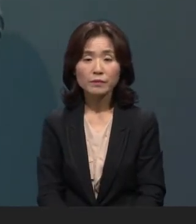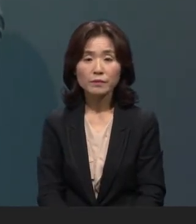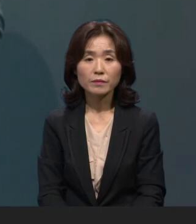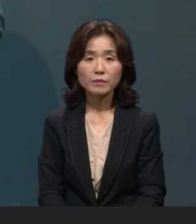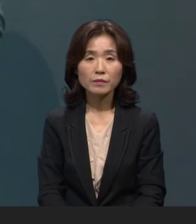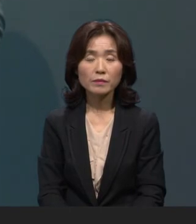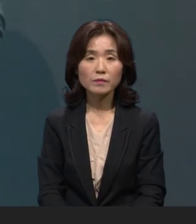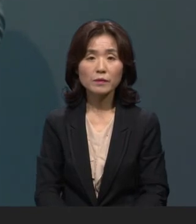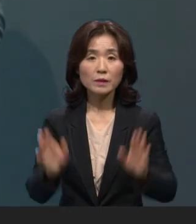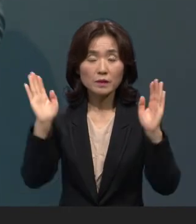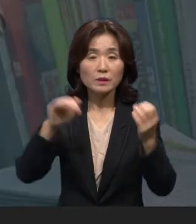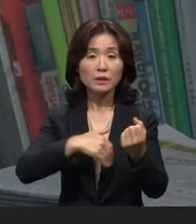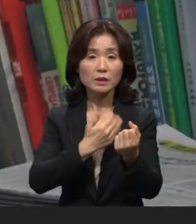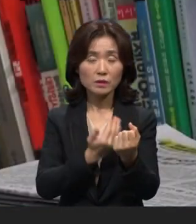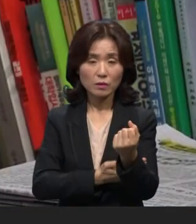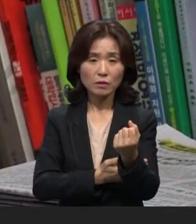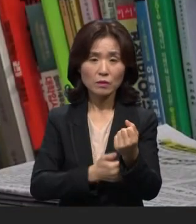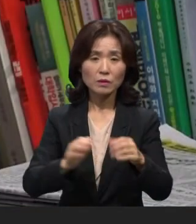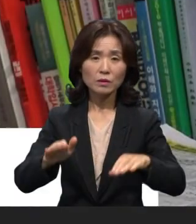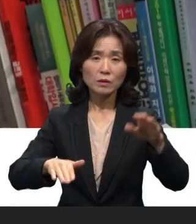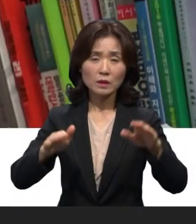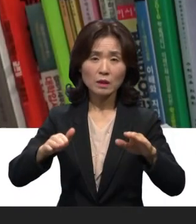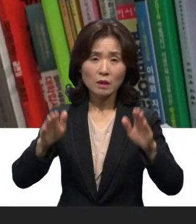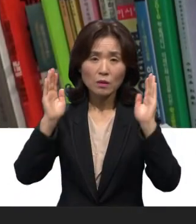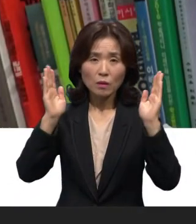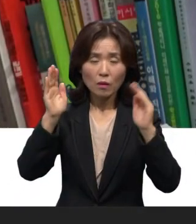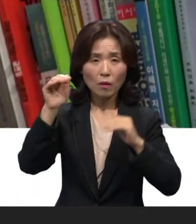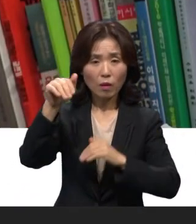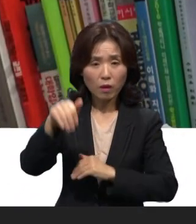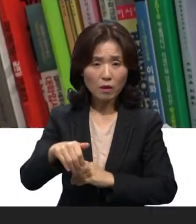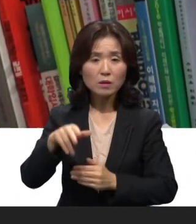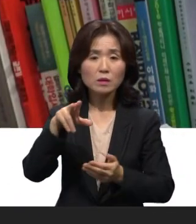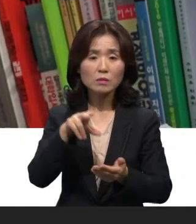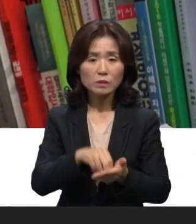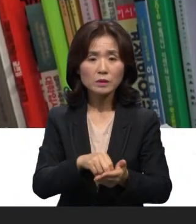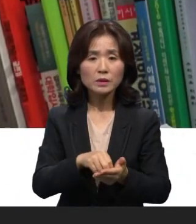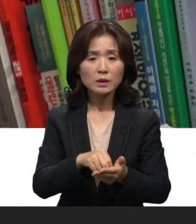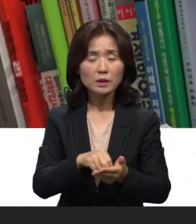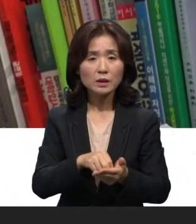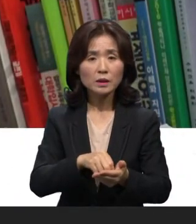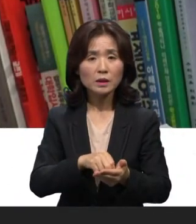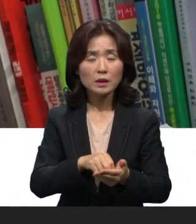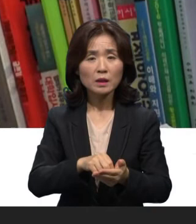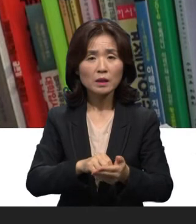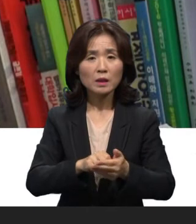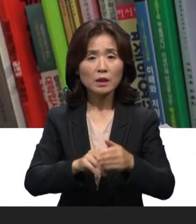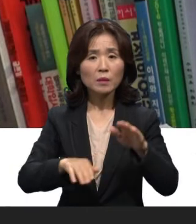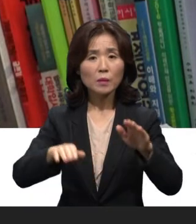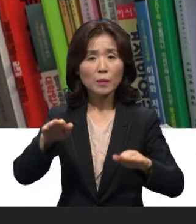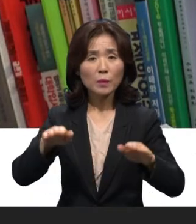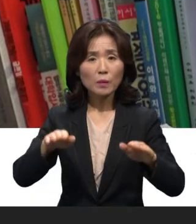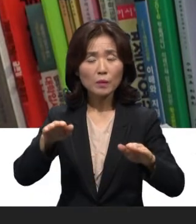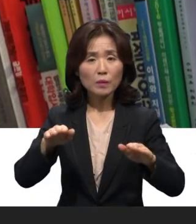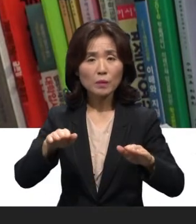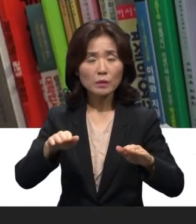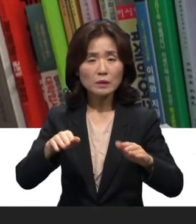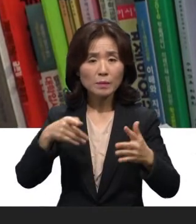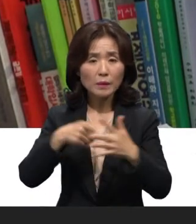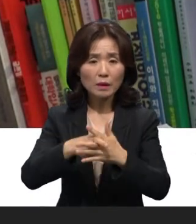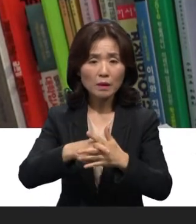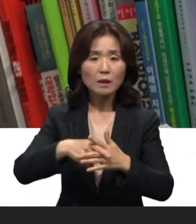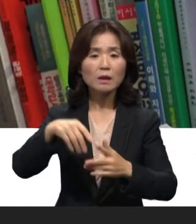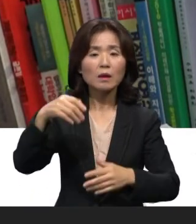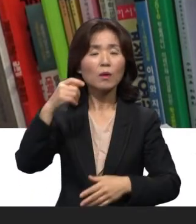학력 격차 학력 저하 의 문제가 어느 정도 발생 했는지 조차도 지금 가능할 수 없다는거 이